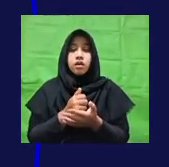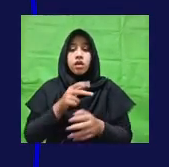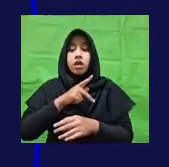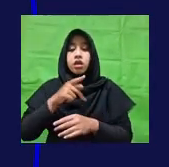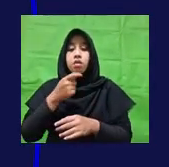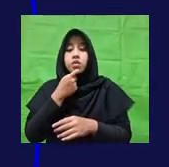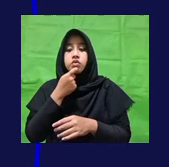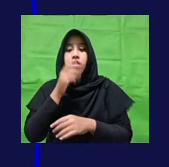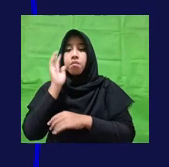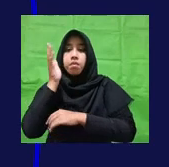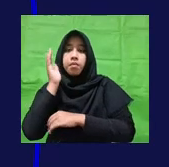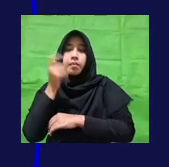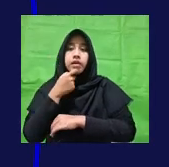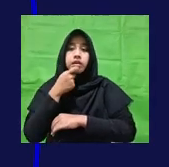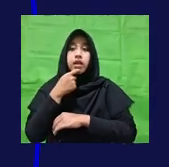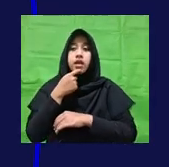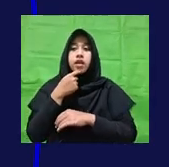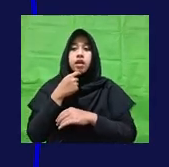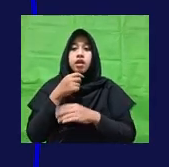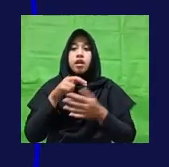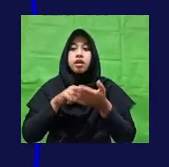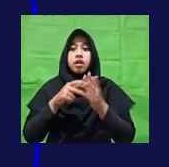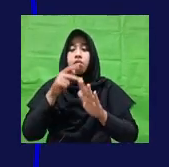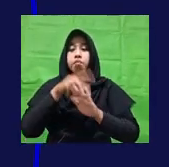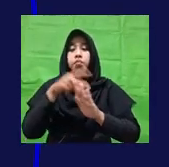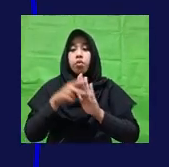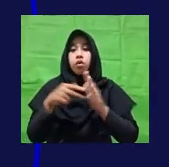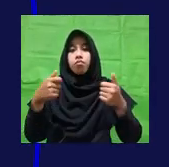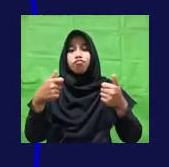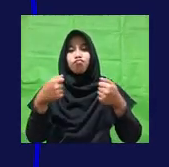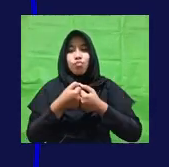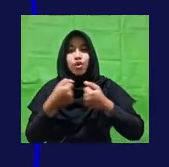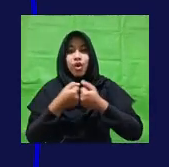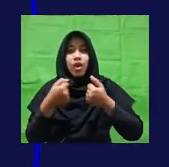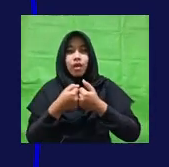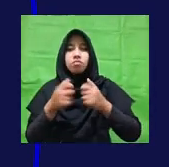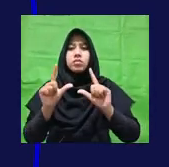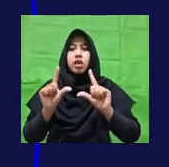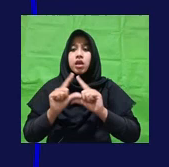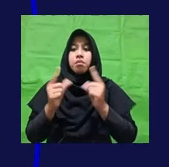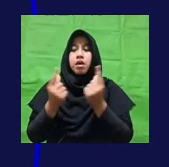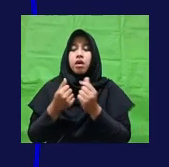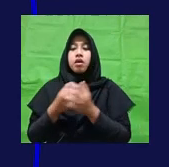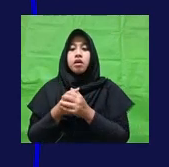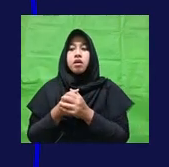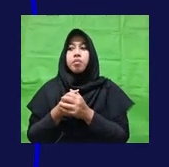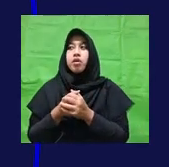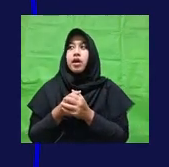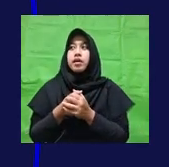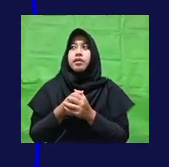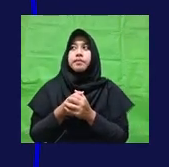esensi dari program residensi dari sudut pandang Cemeti sebagai lembaga secara historik, itu ada